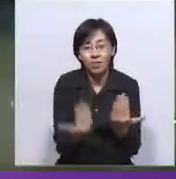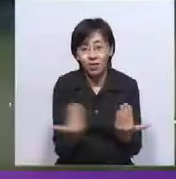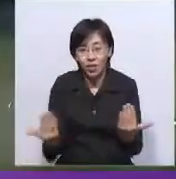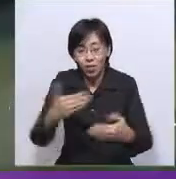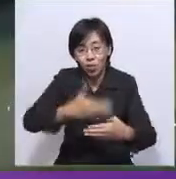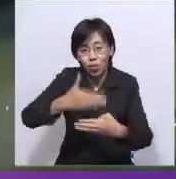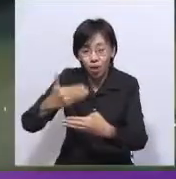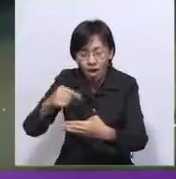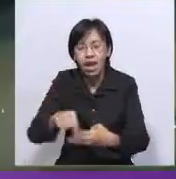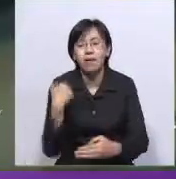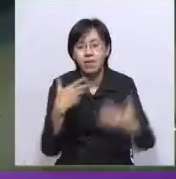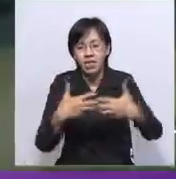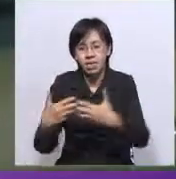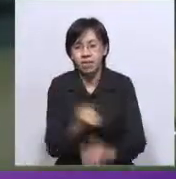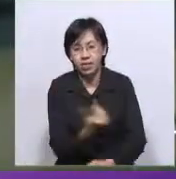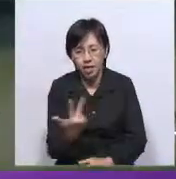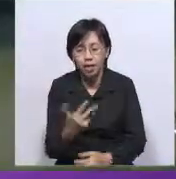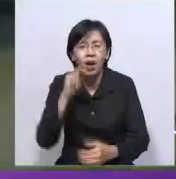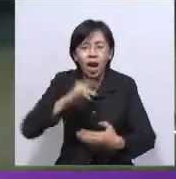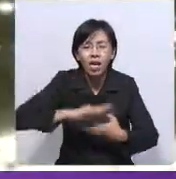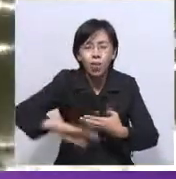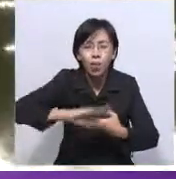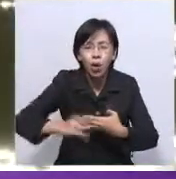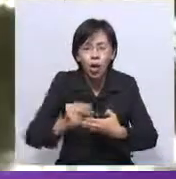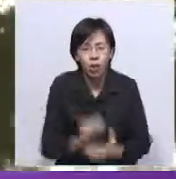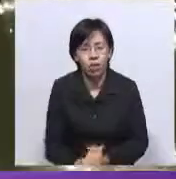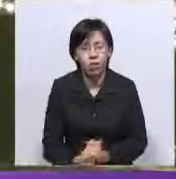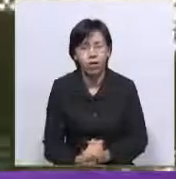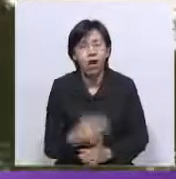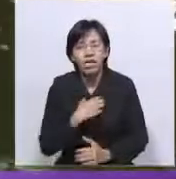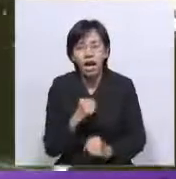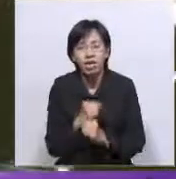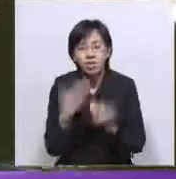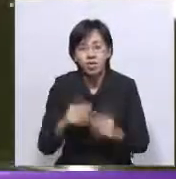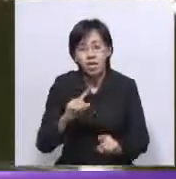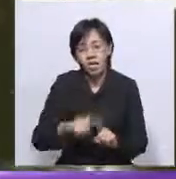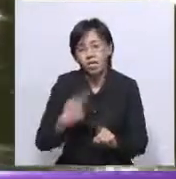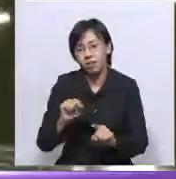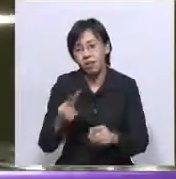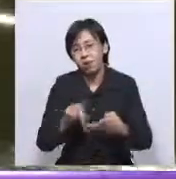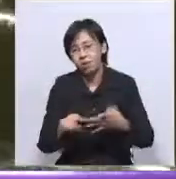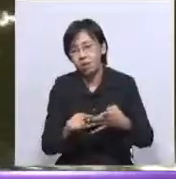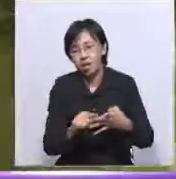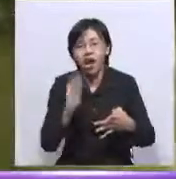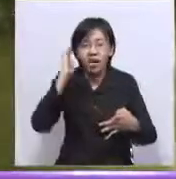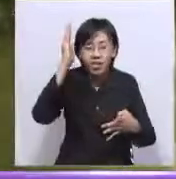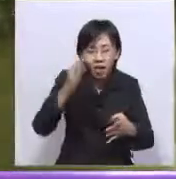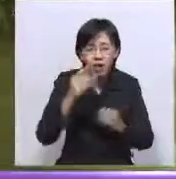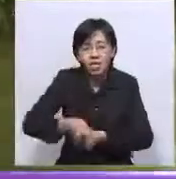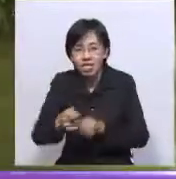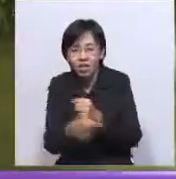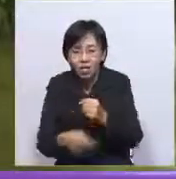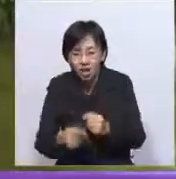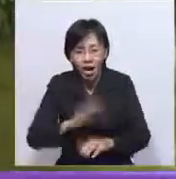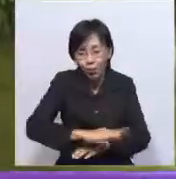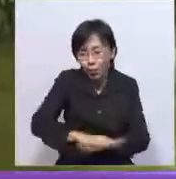นวน3ตัวเพื่อเร่งระบายน้ำออกจากทุ่งโดยเร็วและให้แล้วเสร็จภายในกลางเดือนธันวาคมเพื่อให้เกษตรกรได้เตรียมแปล